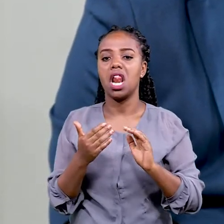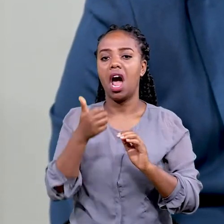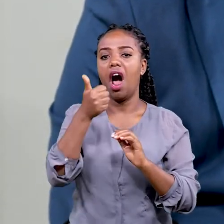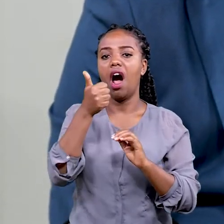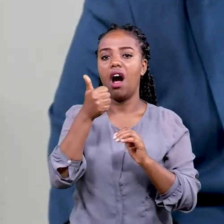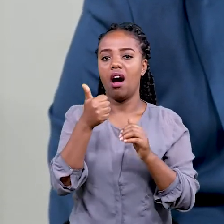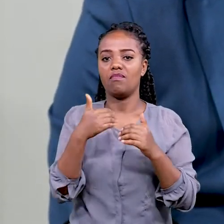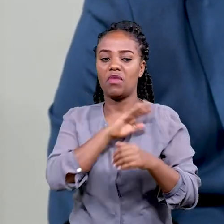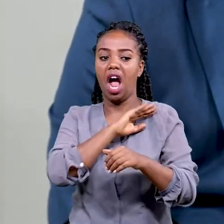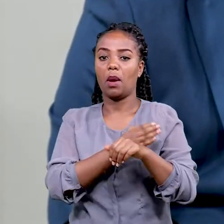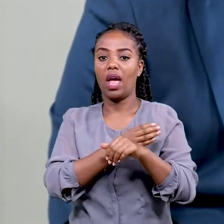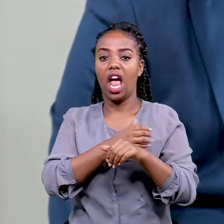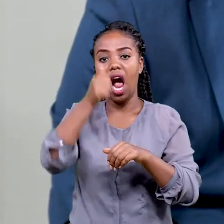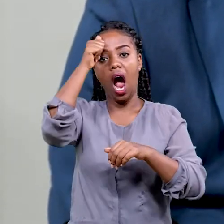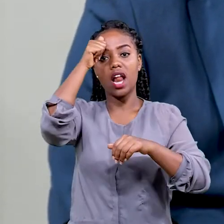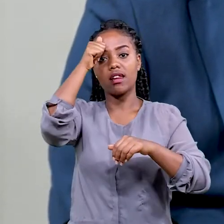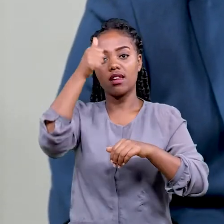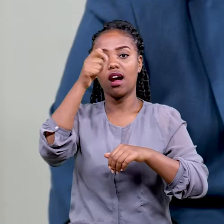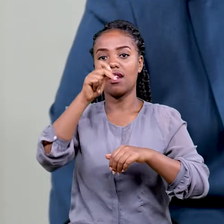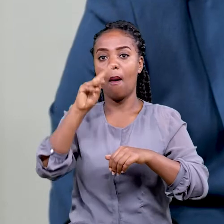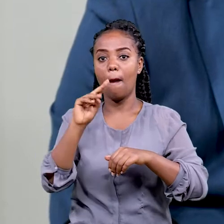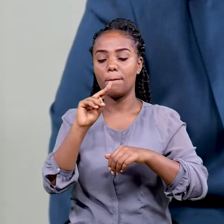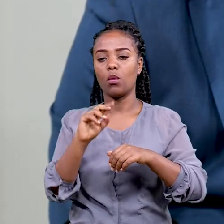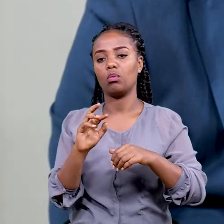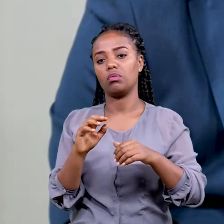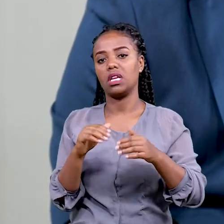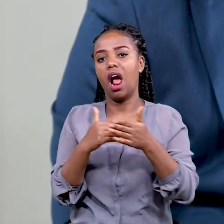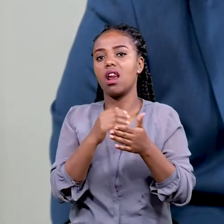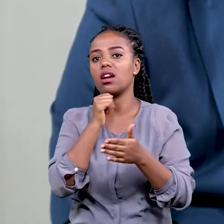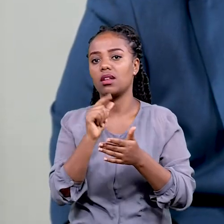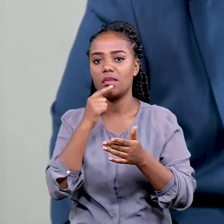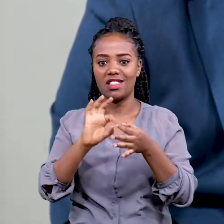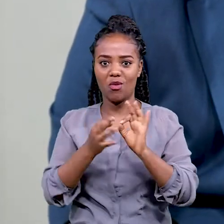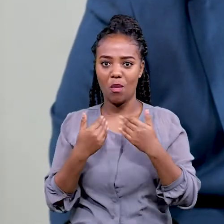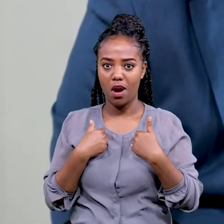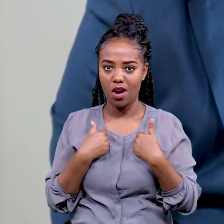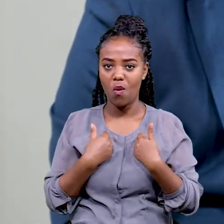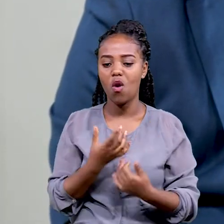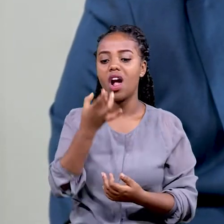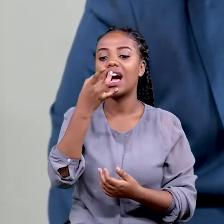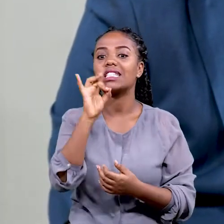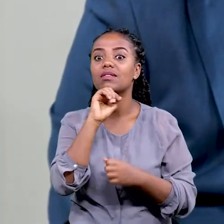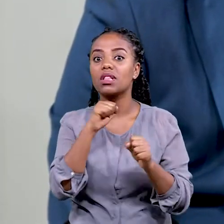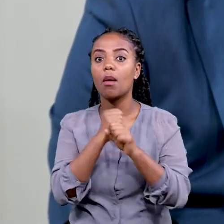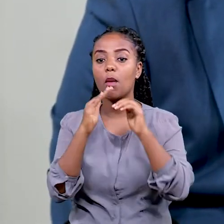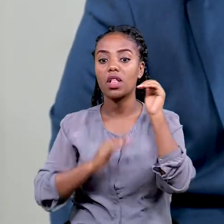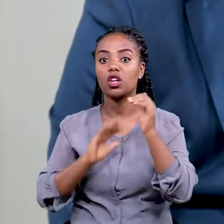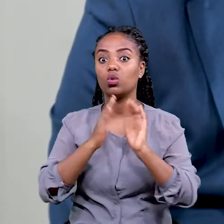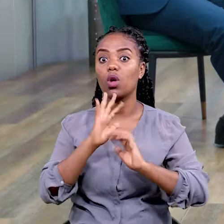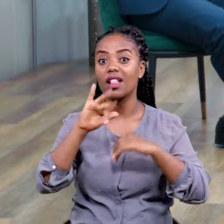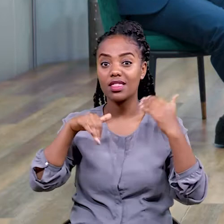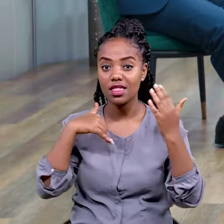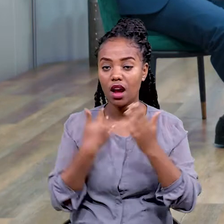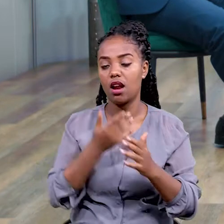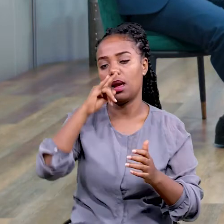ለአቅመ አዳም ያልደረሰ በሚል መተርጎም እንችላለን። እነዚህ ከ18 ዓመት በታች የሚሆኑትም